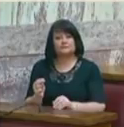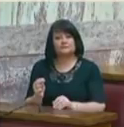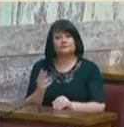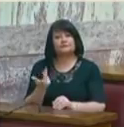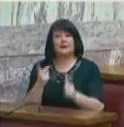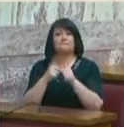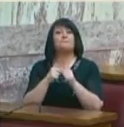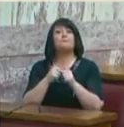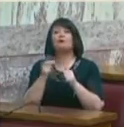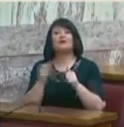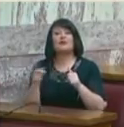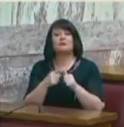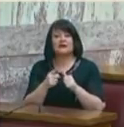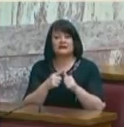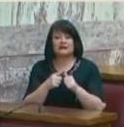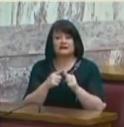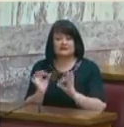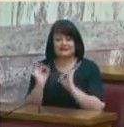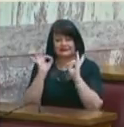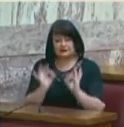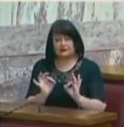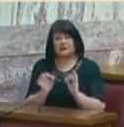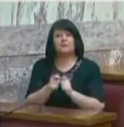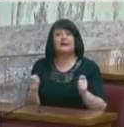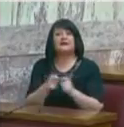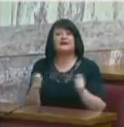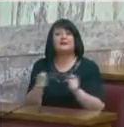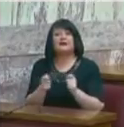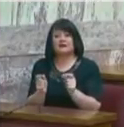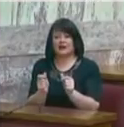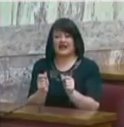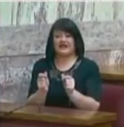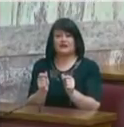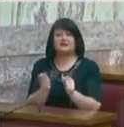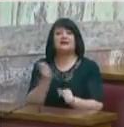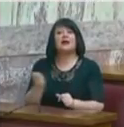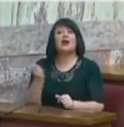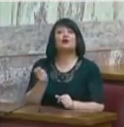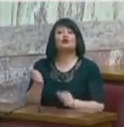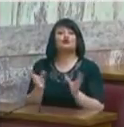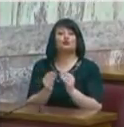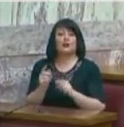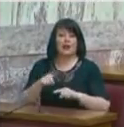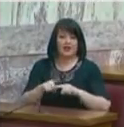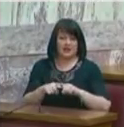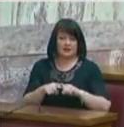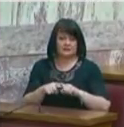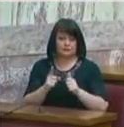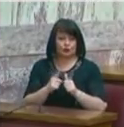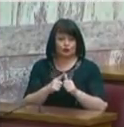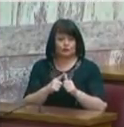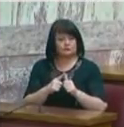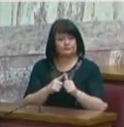Το πρώτο είναι η συγκεκριμενοποίηση των μέτρων για τη ρύθμιση του ελληνικού χρέους. Το πλαίσιο, θυμίζω, έχει